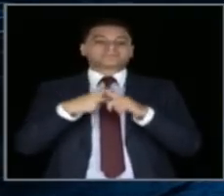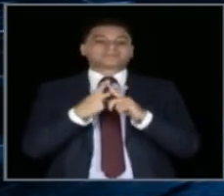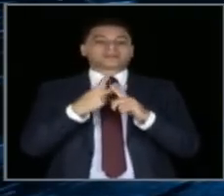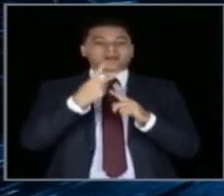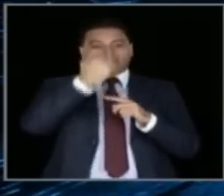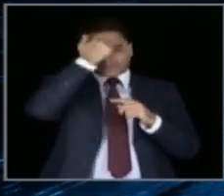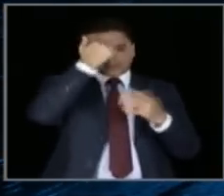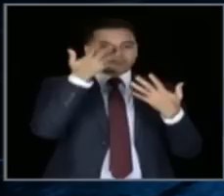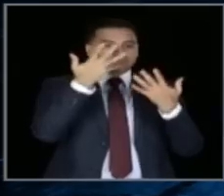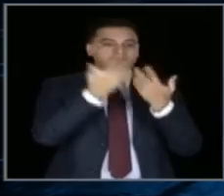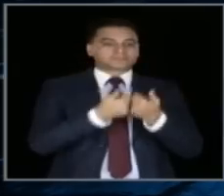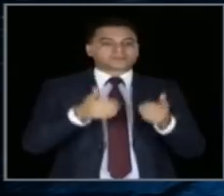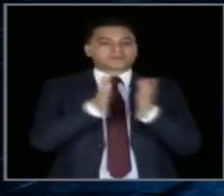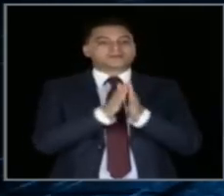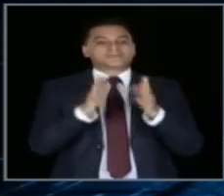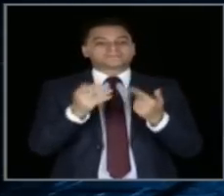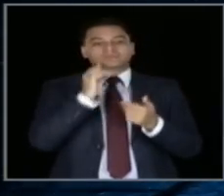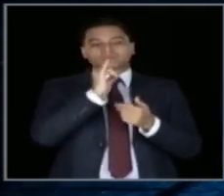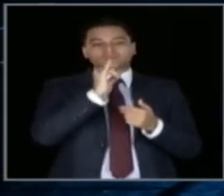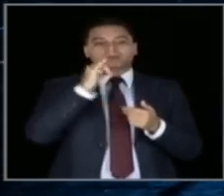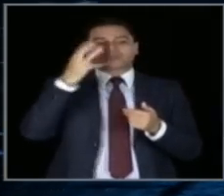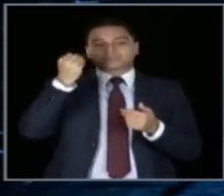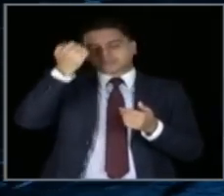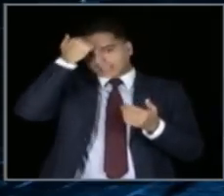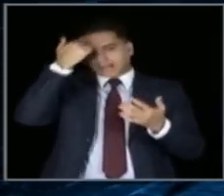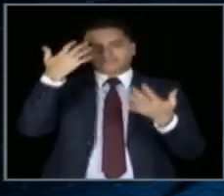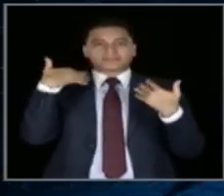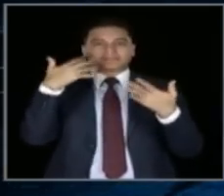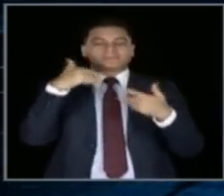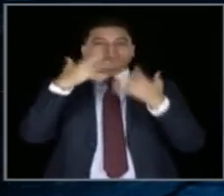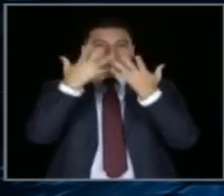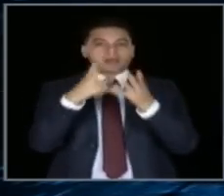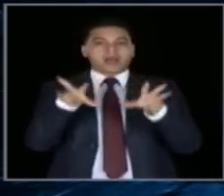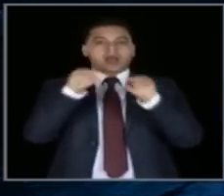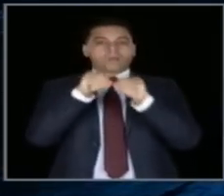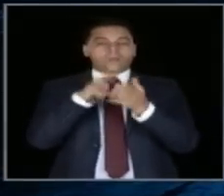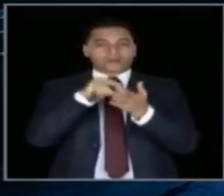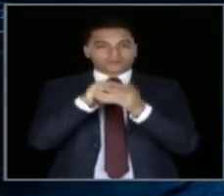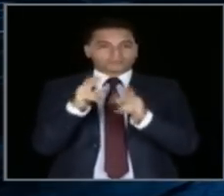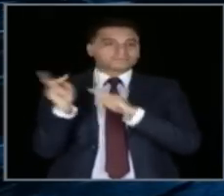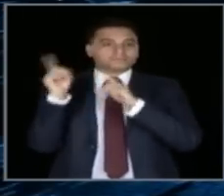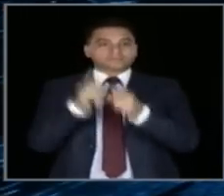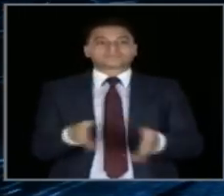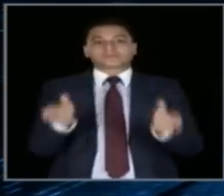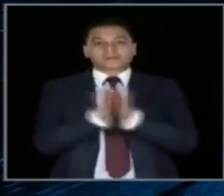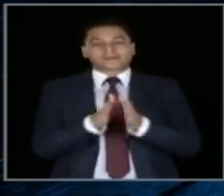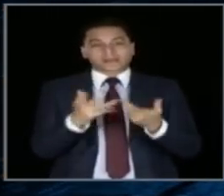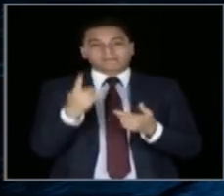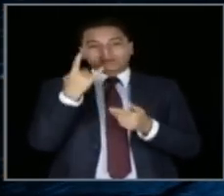بـ 2000 جنيه بما يساوي 530 ألف جنيه، ويبقى مجموع المبلغ من أول حلقة لحد دلوقتي